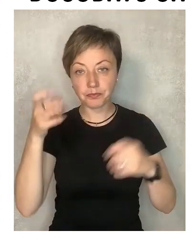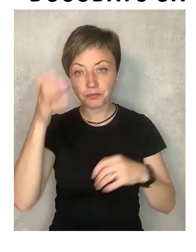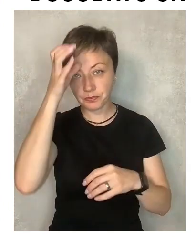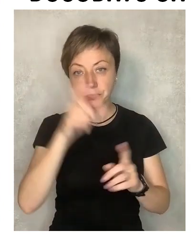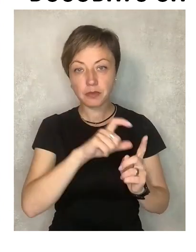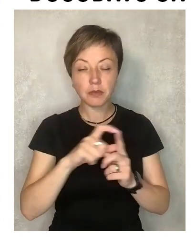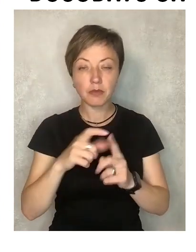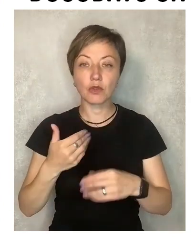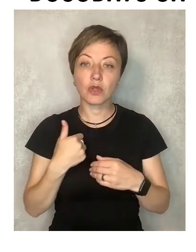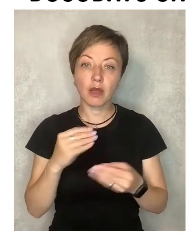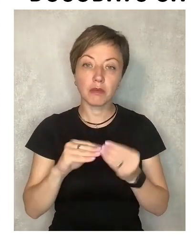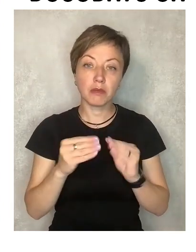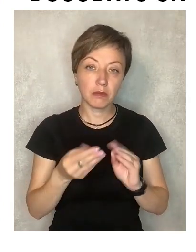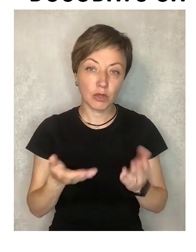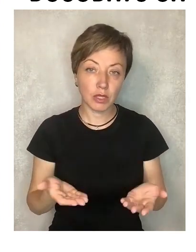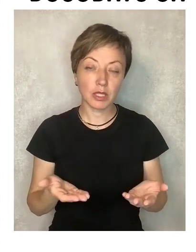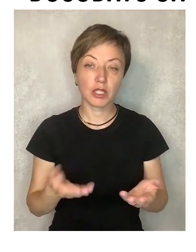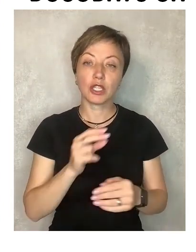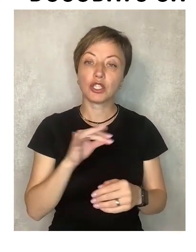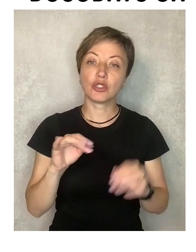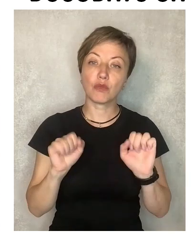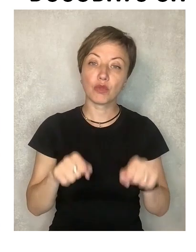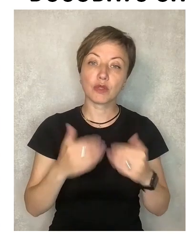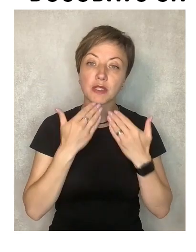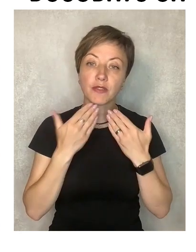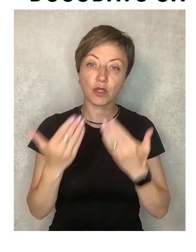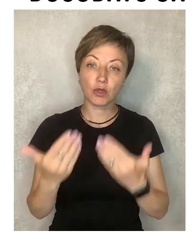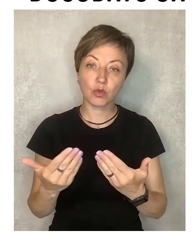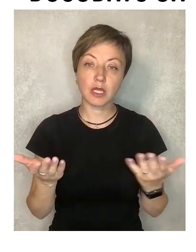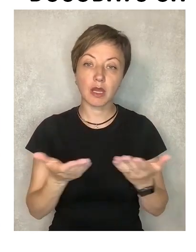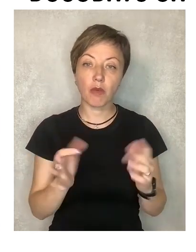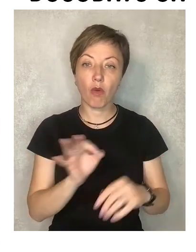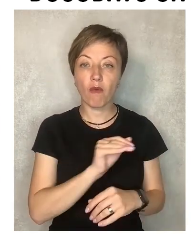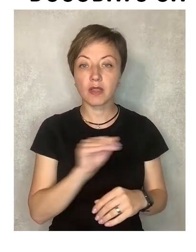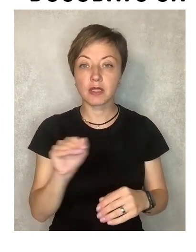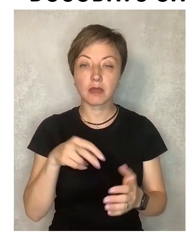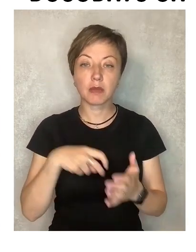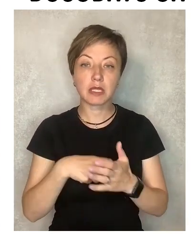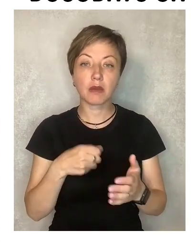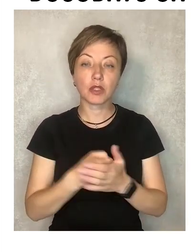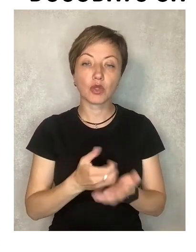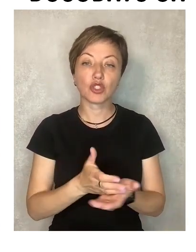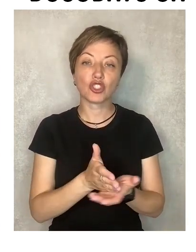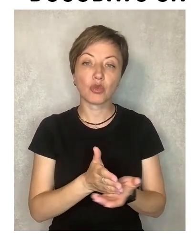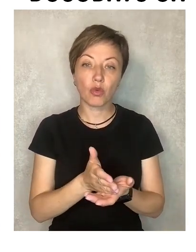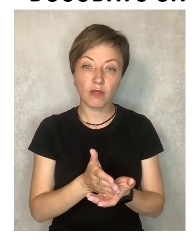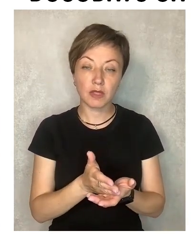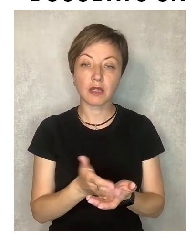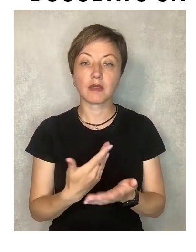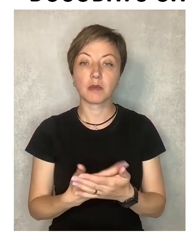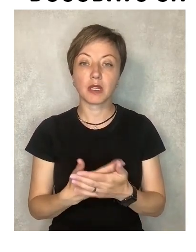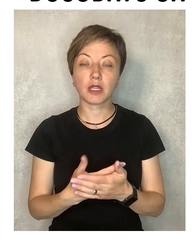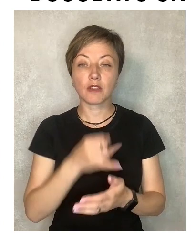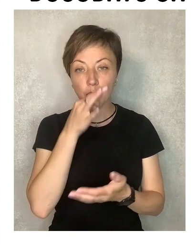болить, чи ми можемо звернутися з якимись офіційними листами до чиновників, наприклад, чи відповідальних